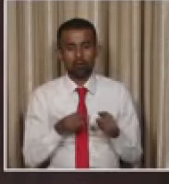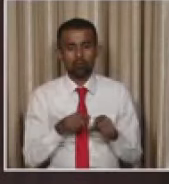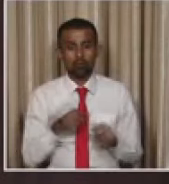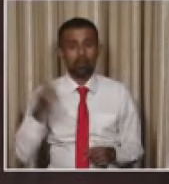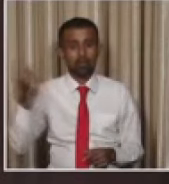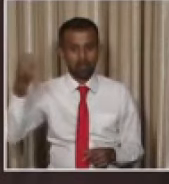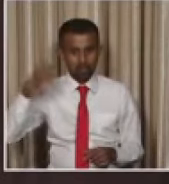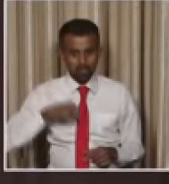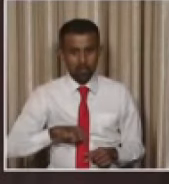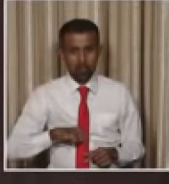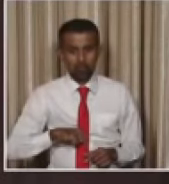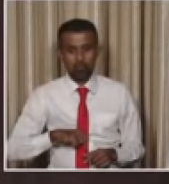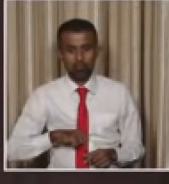එනකොට